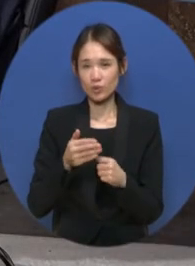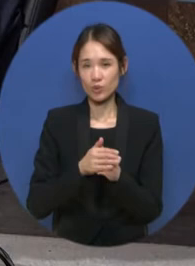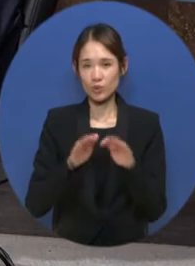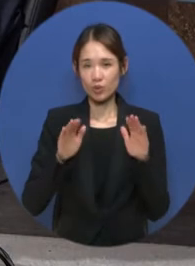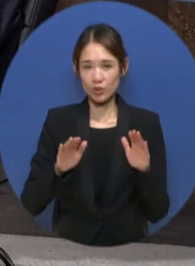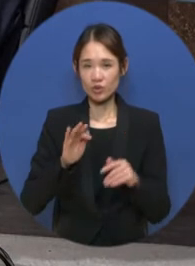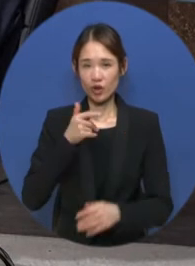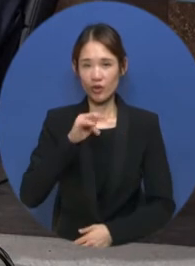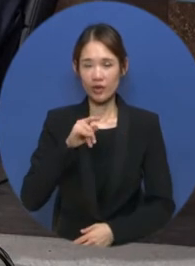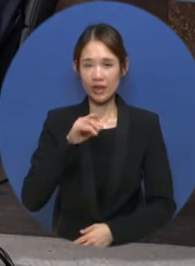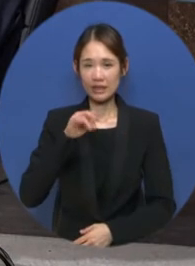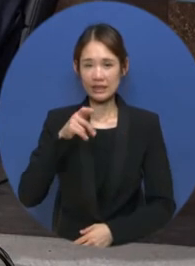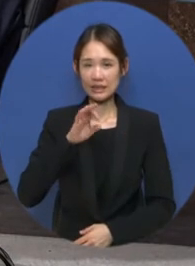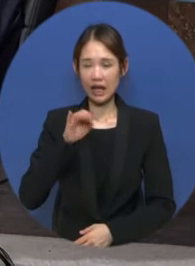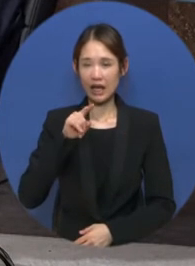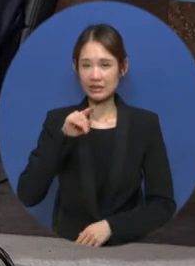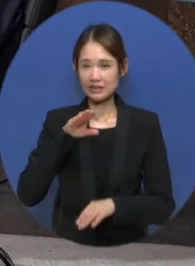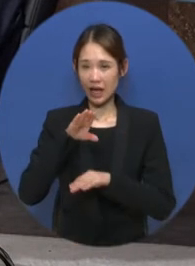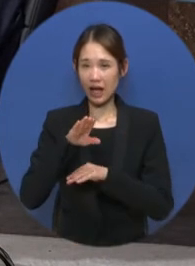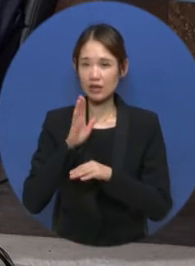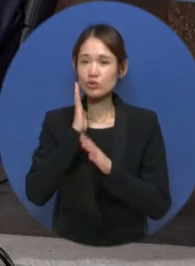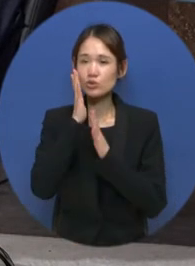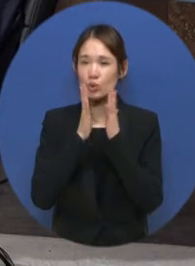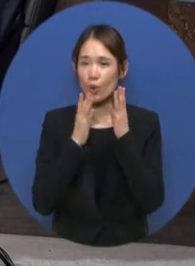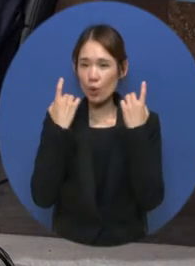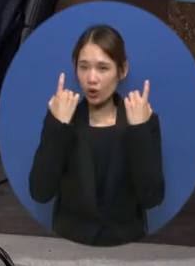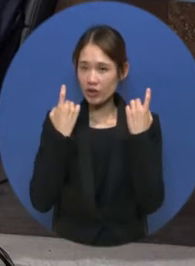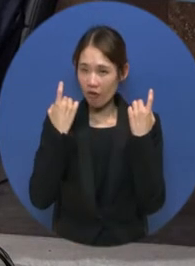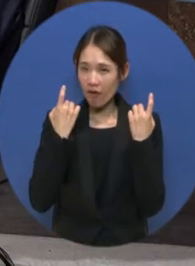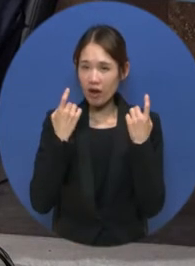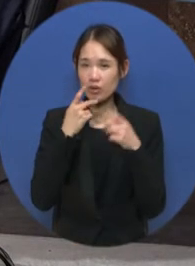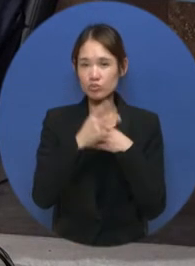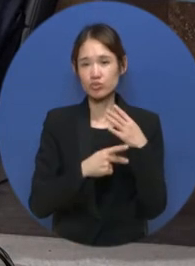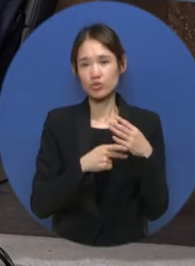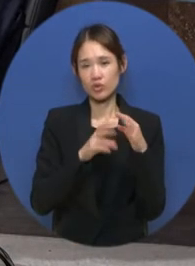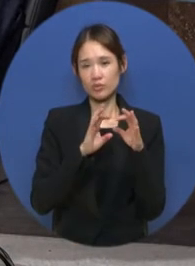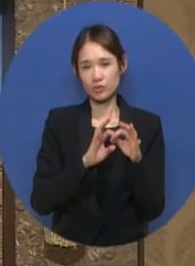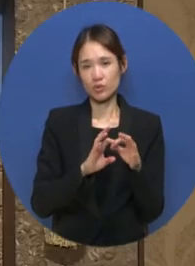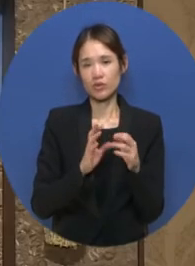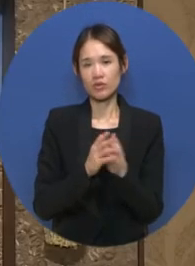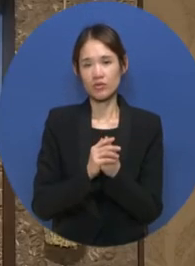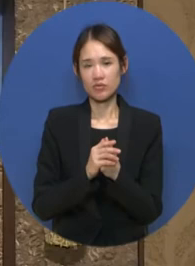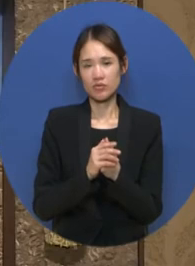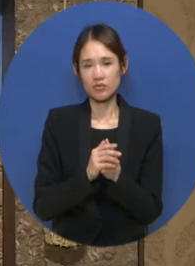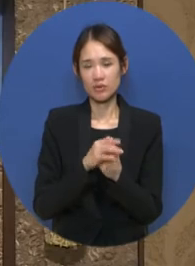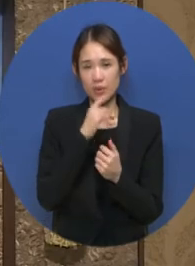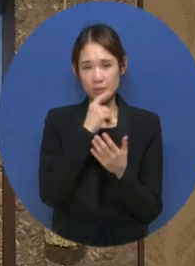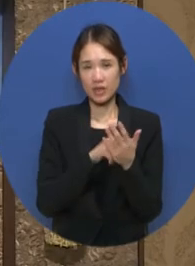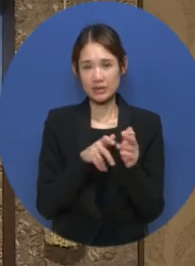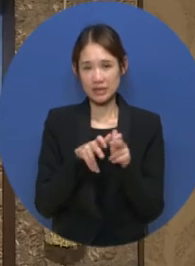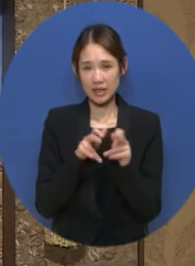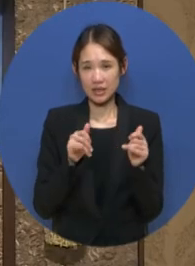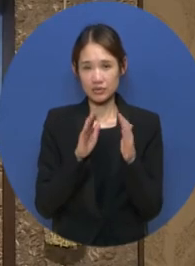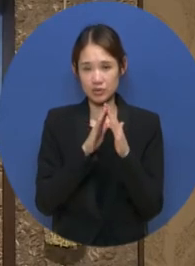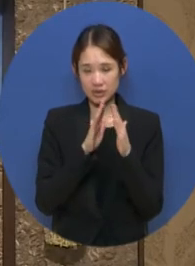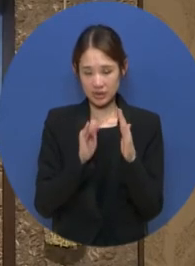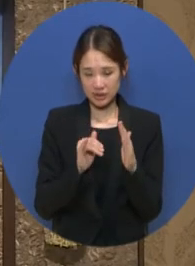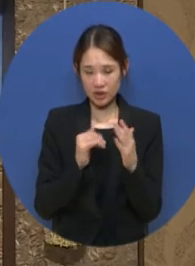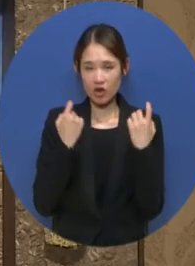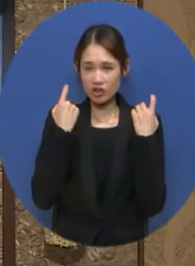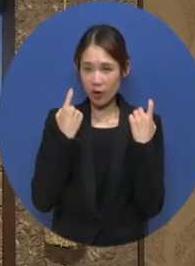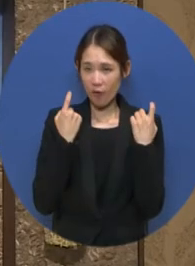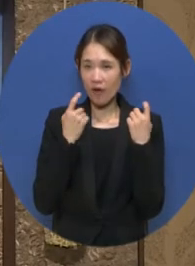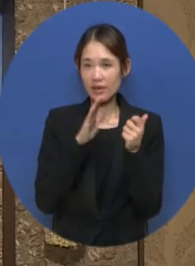현대기아차 에서 이제 처럼 영이라고 하는 그 프로그램을 통해서 이 피해 장애인들이 너 가족들까지